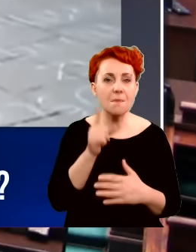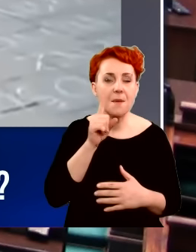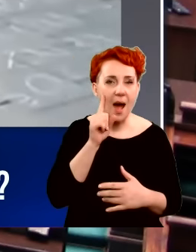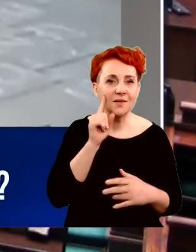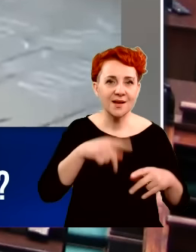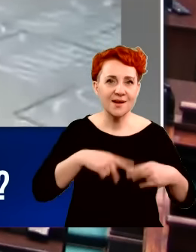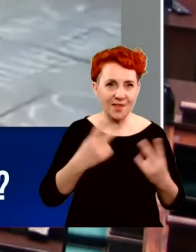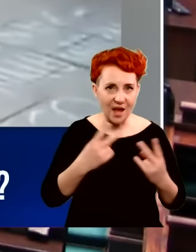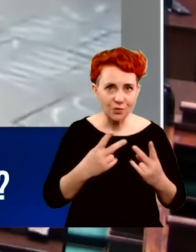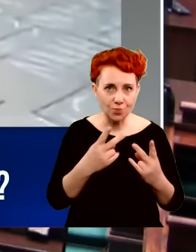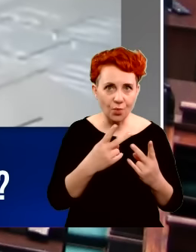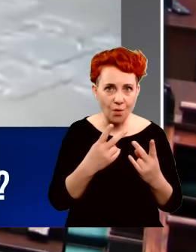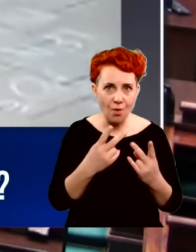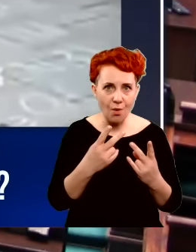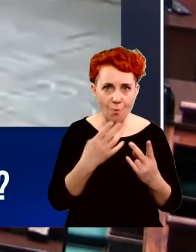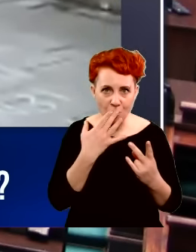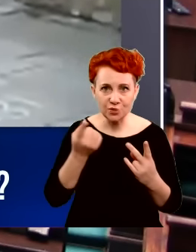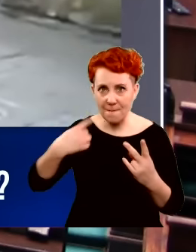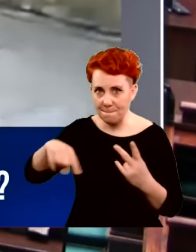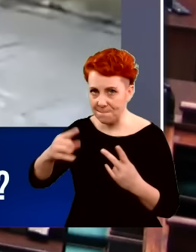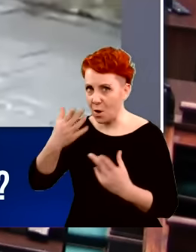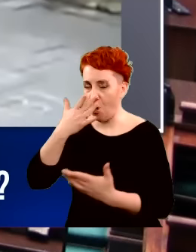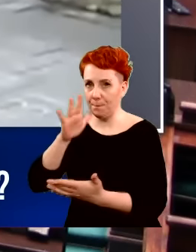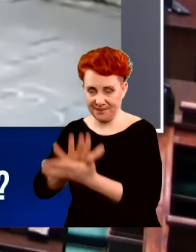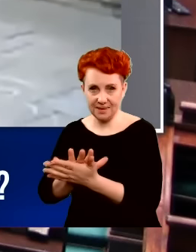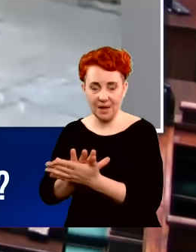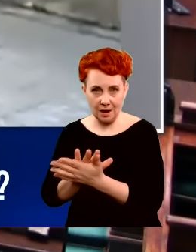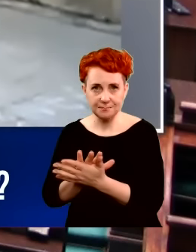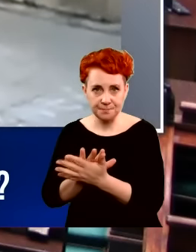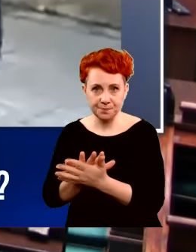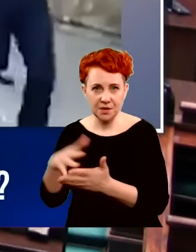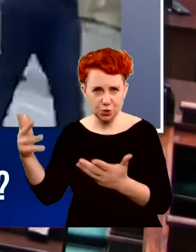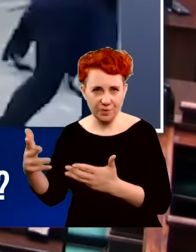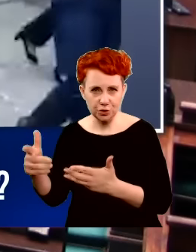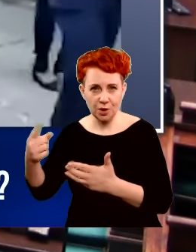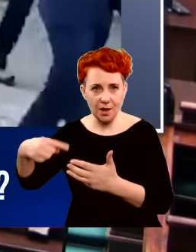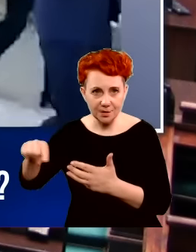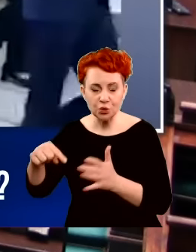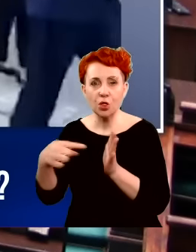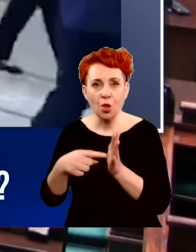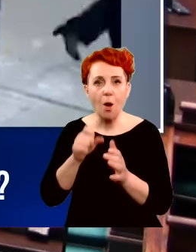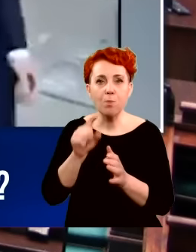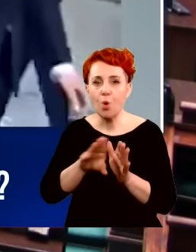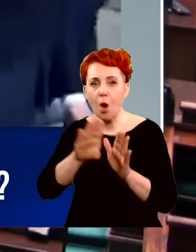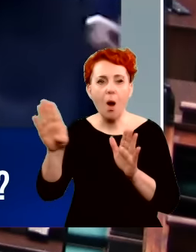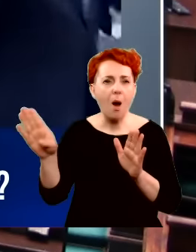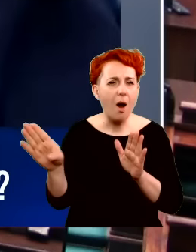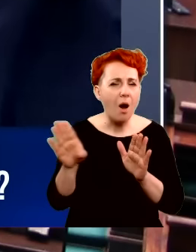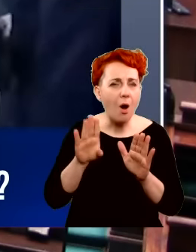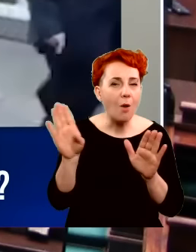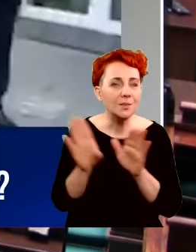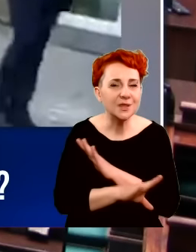nie odpowiada to że my się wypowiedzieli o tym iż jest to ominięcie zasady iż to sądy